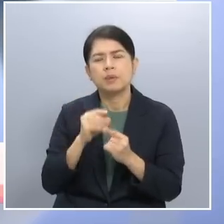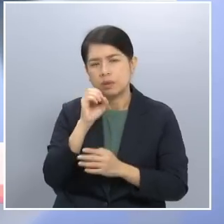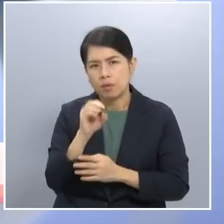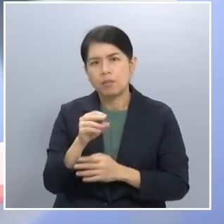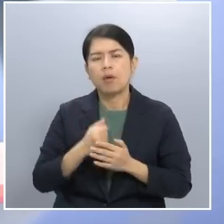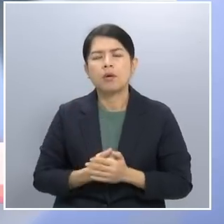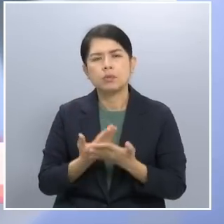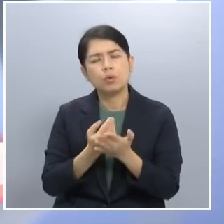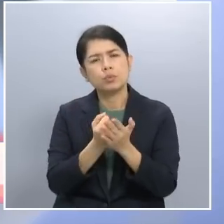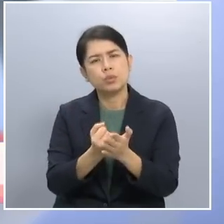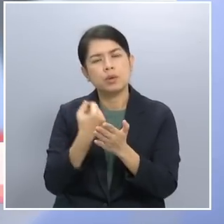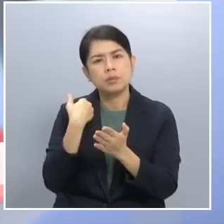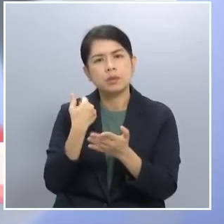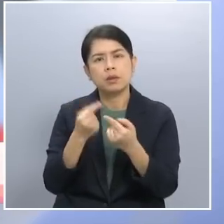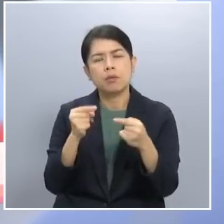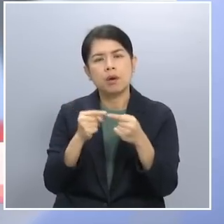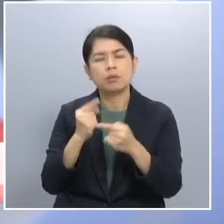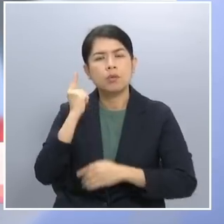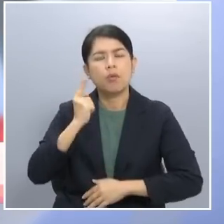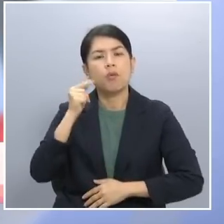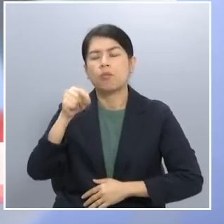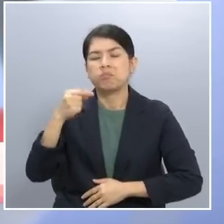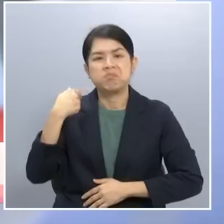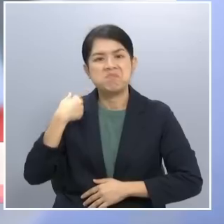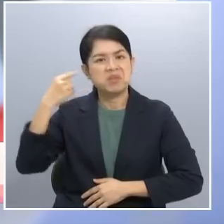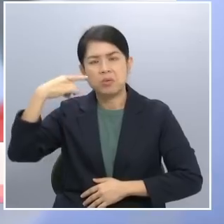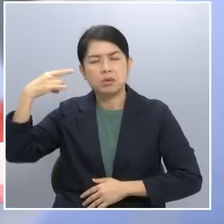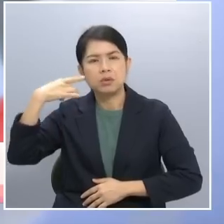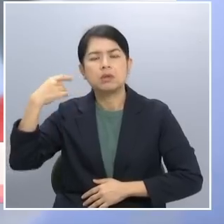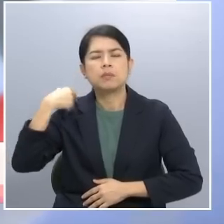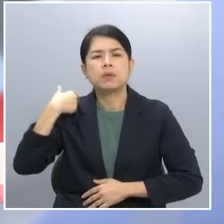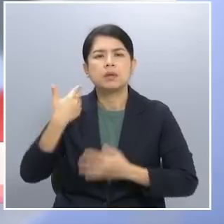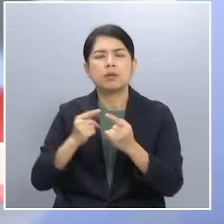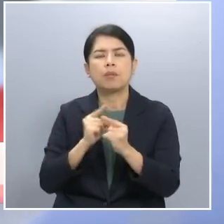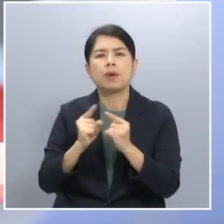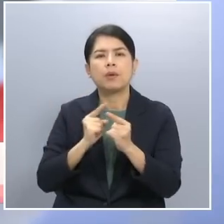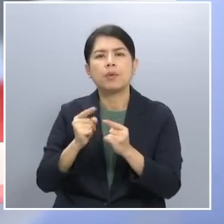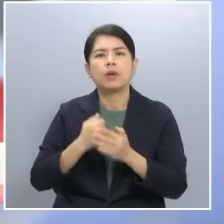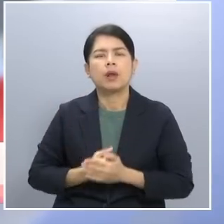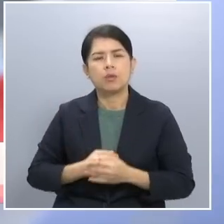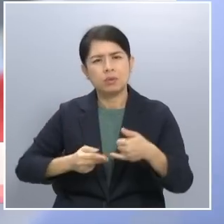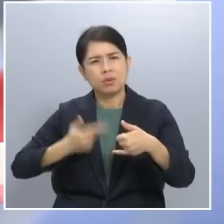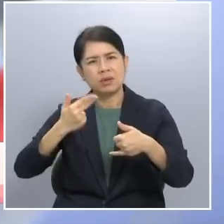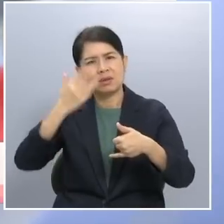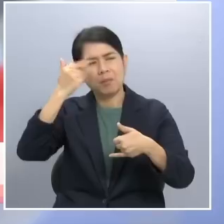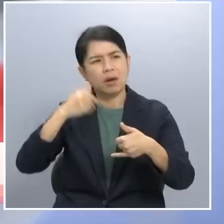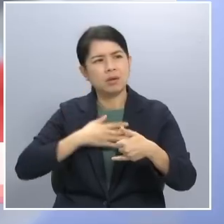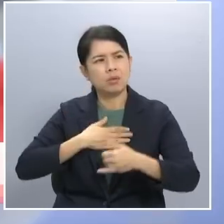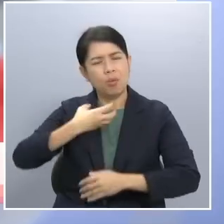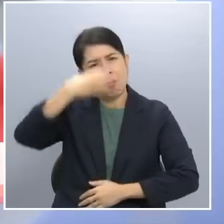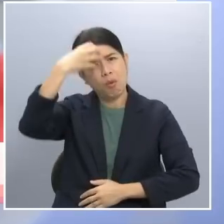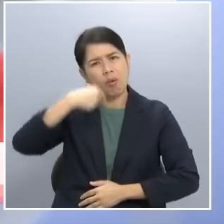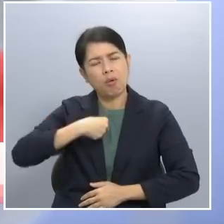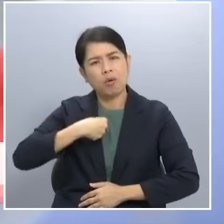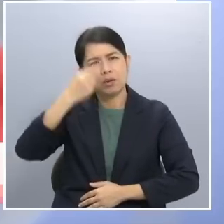ใหม่นะเขาก็ไม่ยอมจนเราได้หมายศาลมาเราก็เลยอย่าไปคุยกับเขาดีๆให้เขาออกสรุปเขาก็ยิงแม่หนูอย่างเงี้ยค่ะหนูก็โกรธนะคะแต่ว่